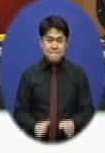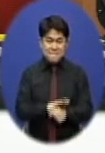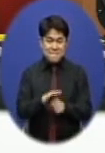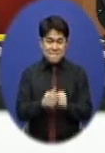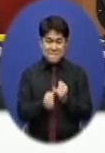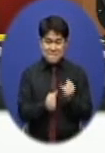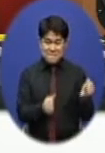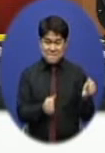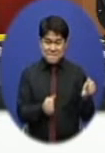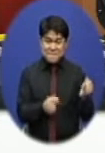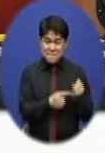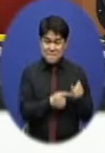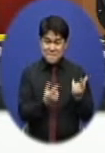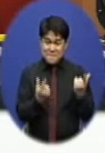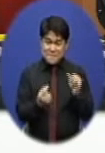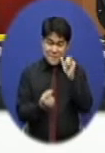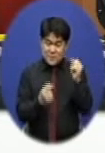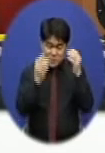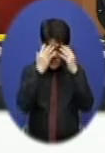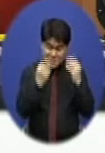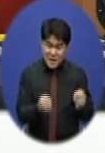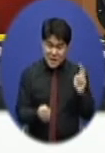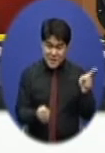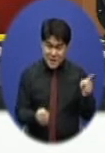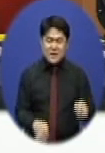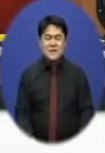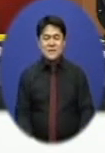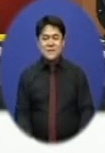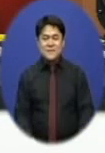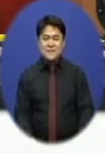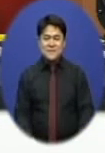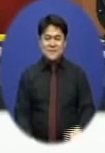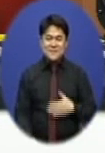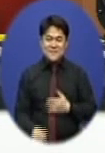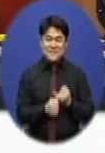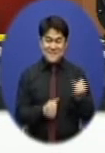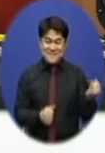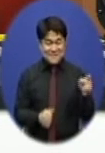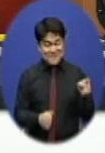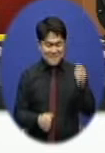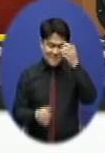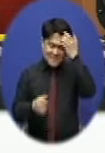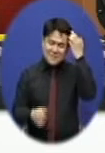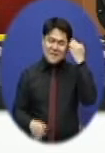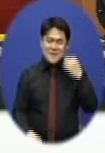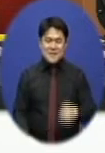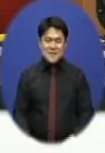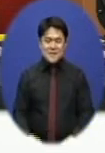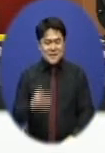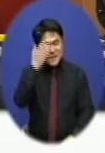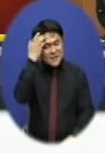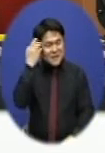아내 안 사모님도 굉장히 고생 많이 하시겠네요. 아유, 우리 안 사람은 저